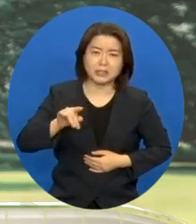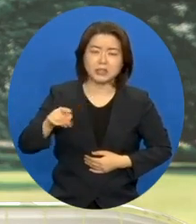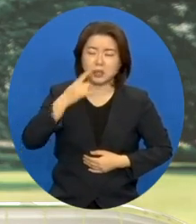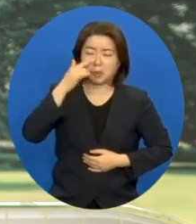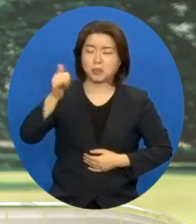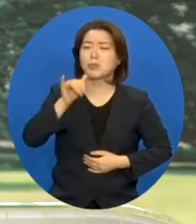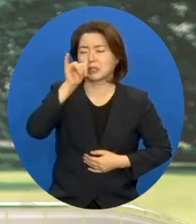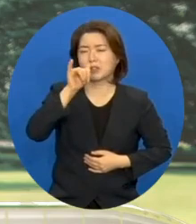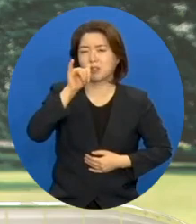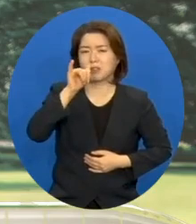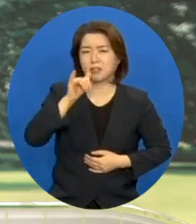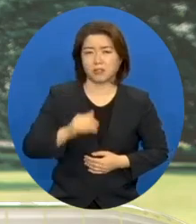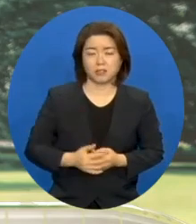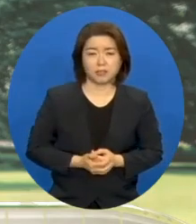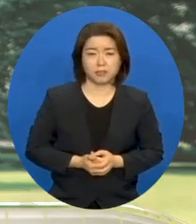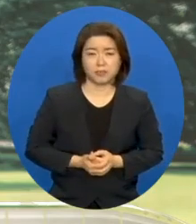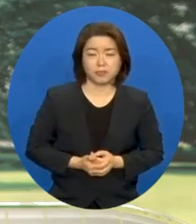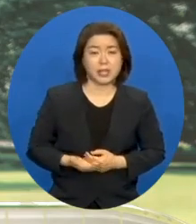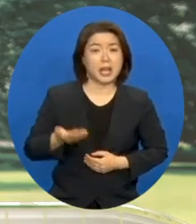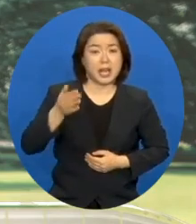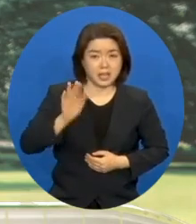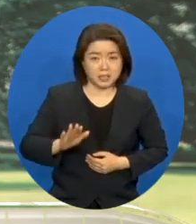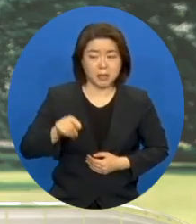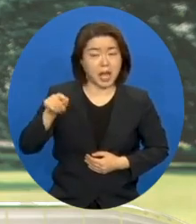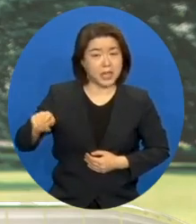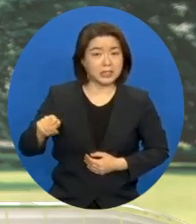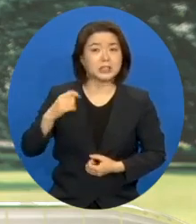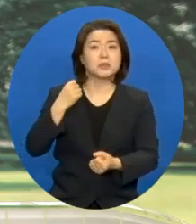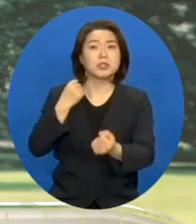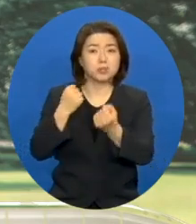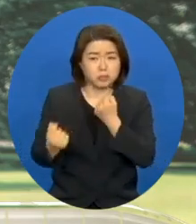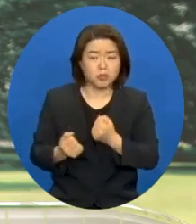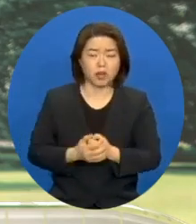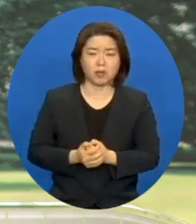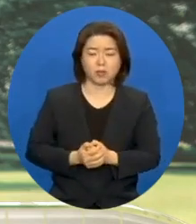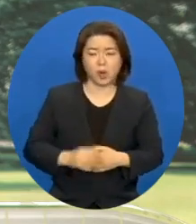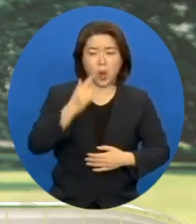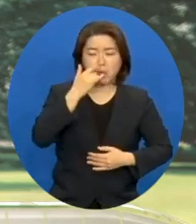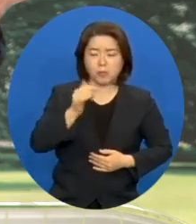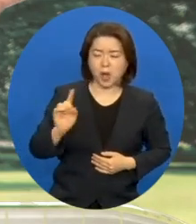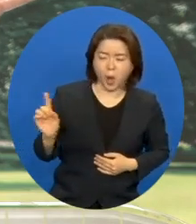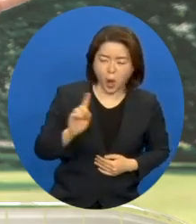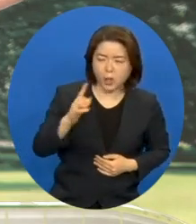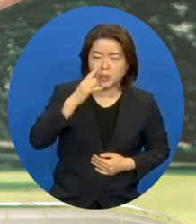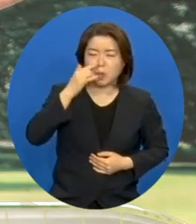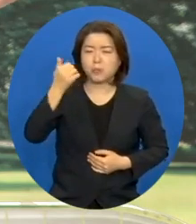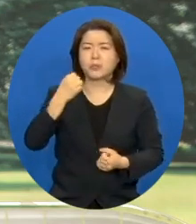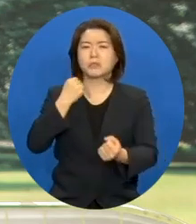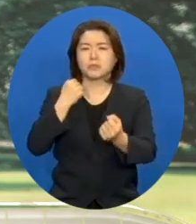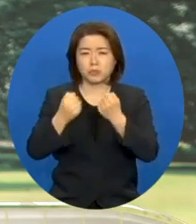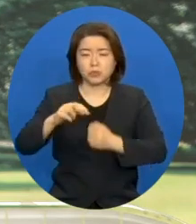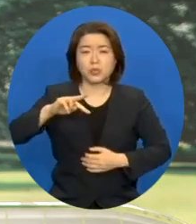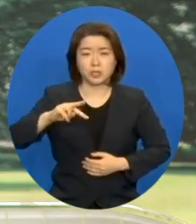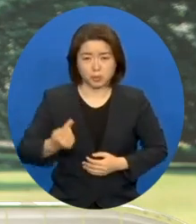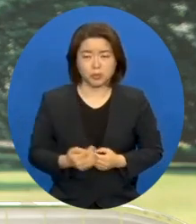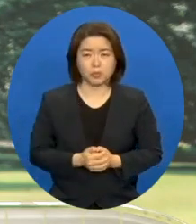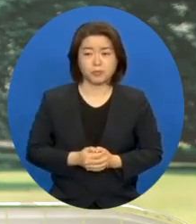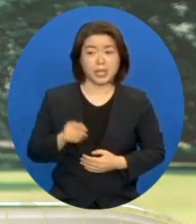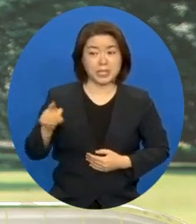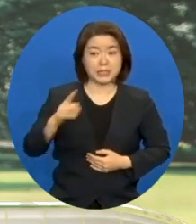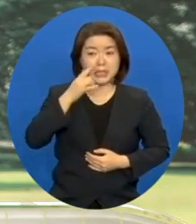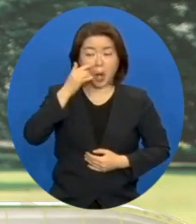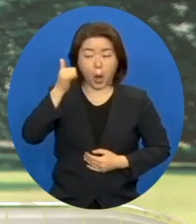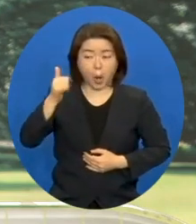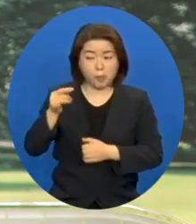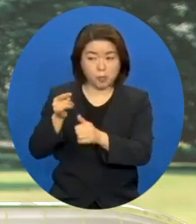있더라고요. 여러분, 그래도 말입니다. 부모님이 어떤 부모님이든지 간에 그